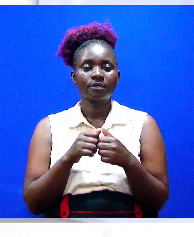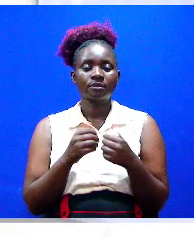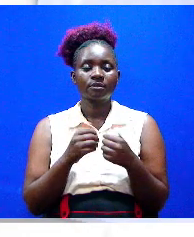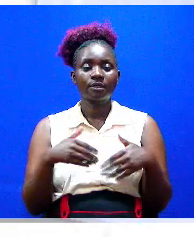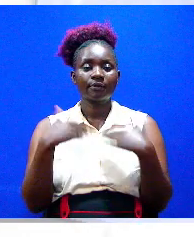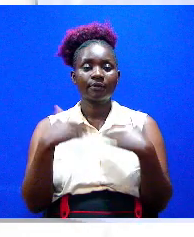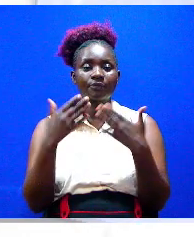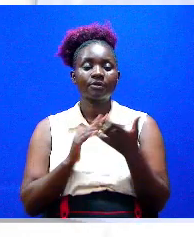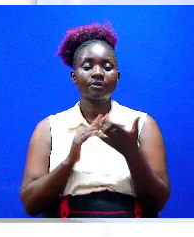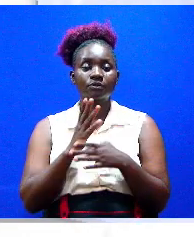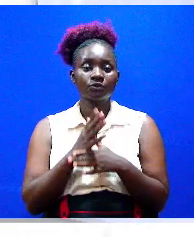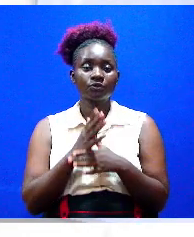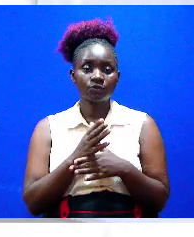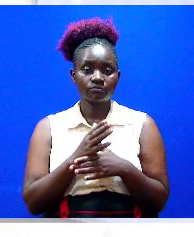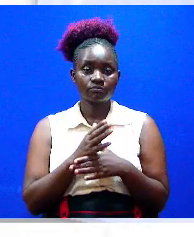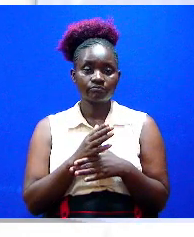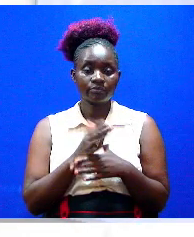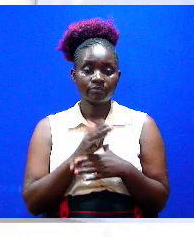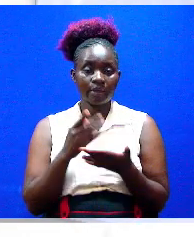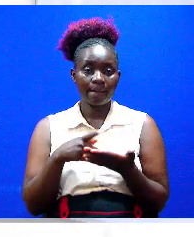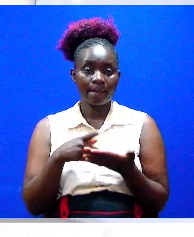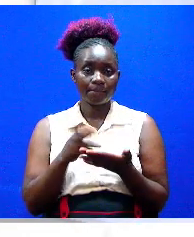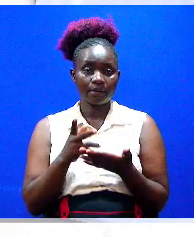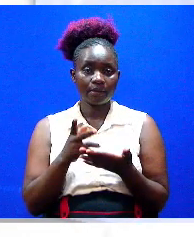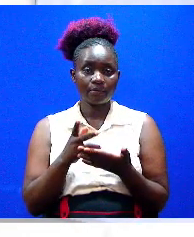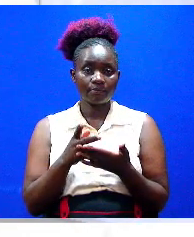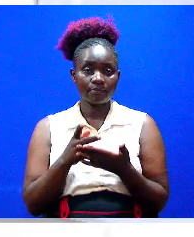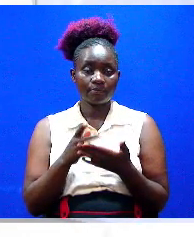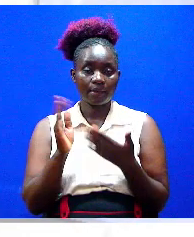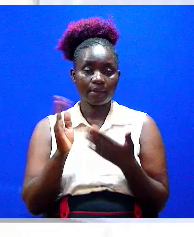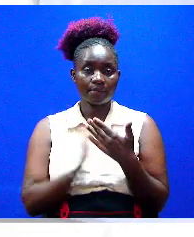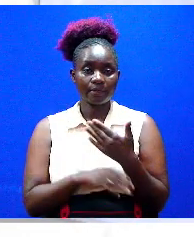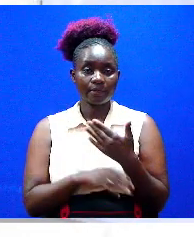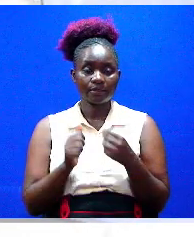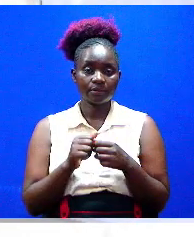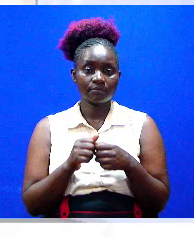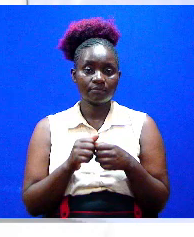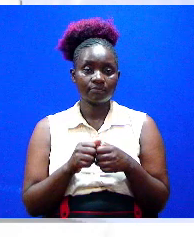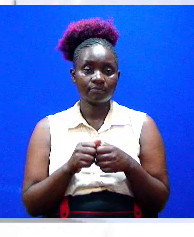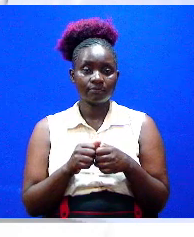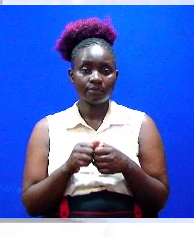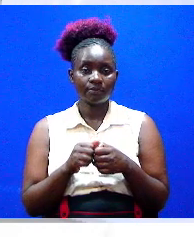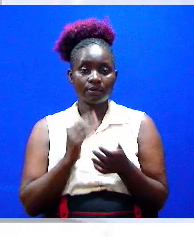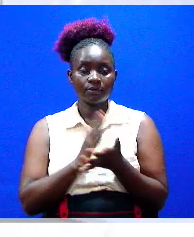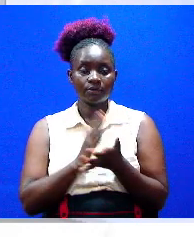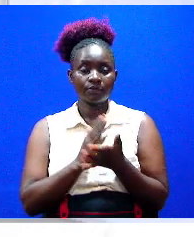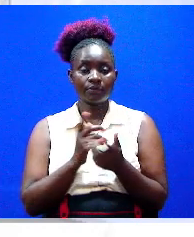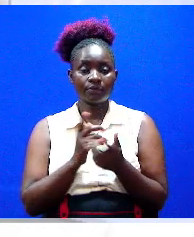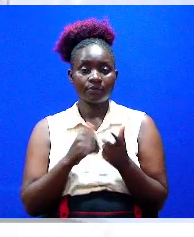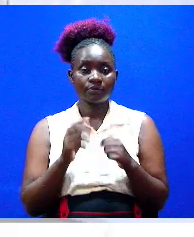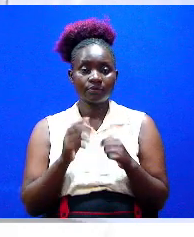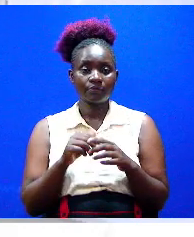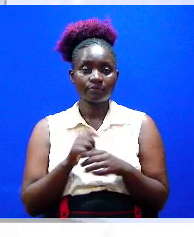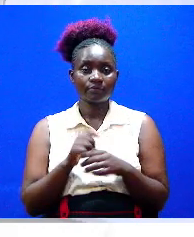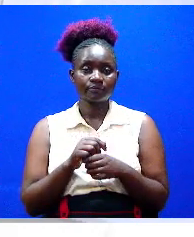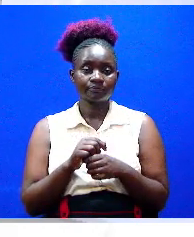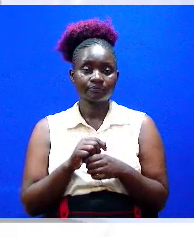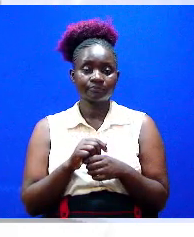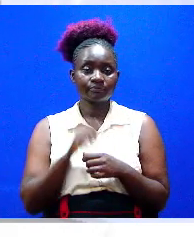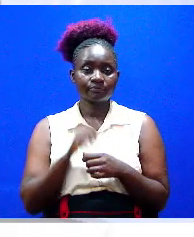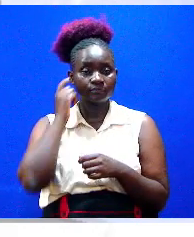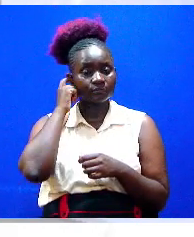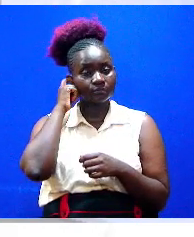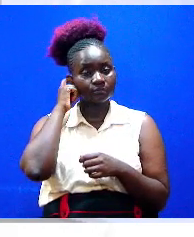gwetera senchira yokogora ubwo yo ubwo obobe hobogendere koba Bokwene kiwasi chinsemo awa imensi ya Kenya. Abari miabuwa